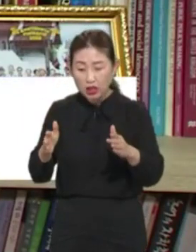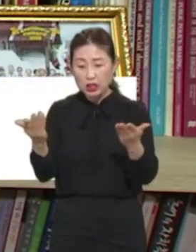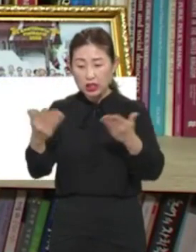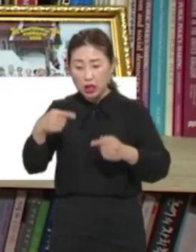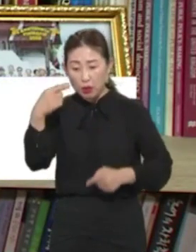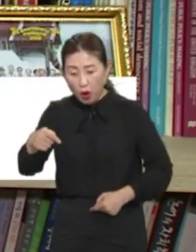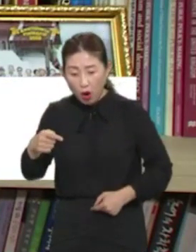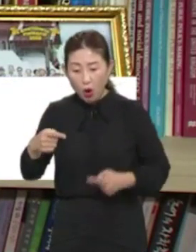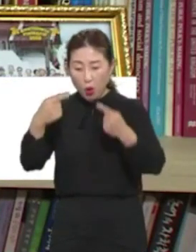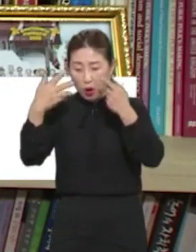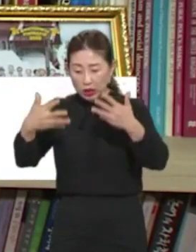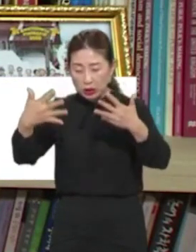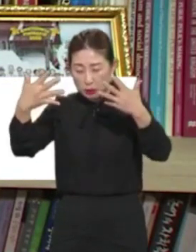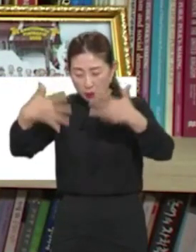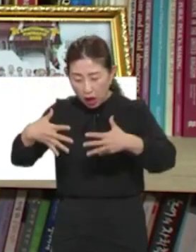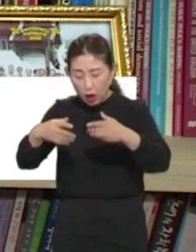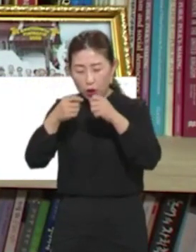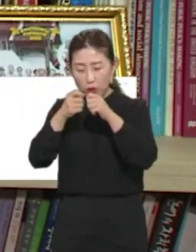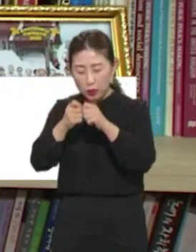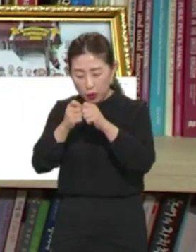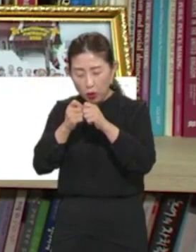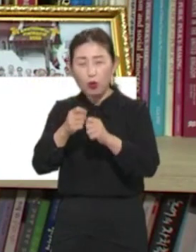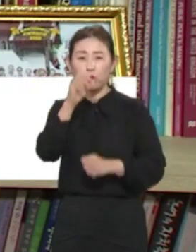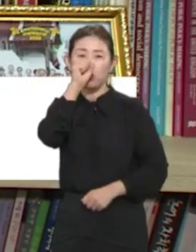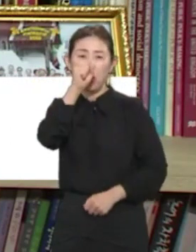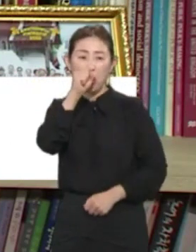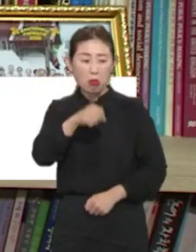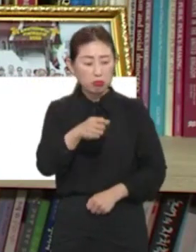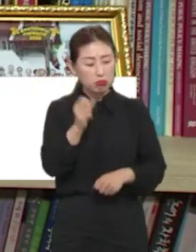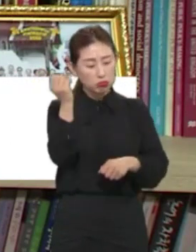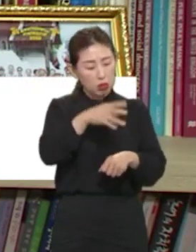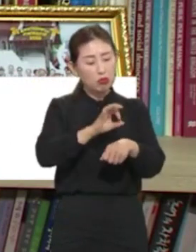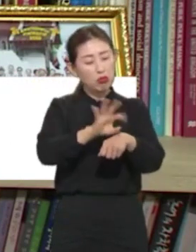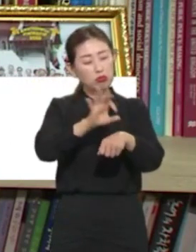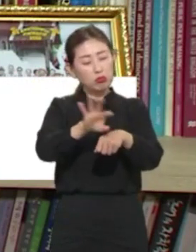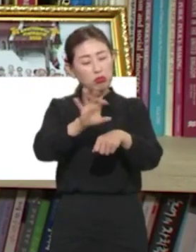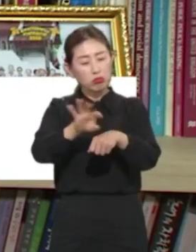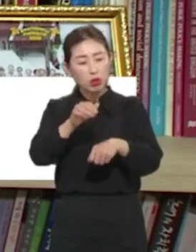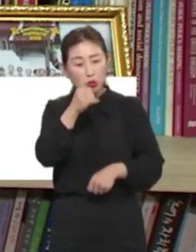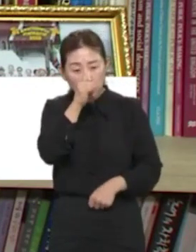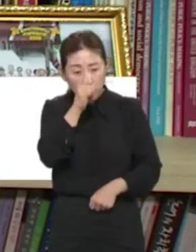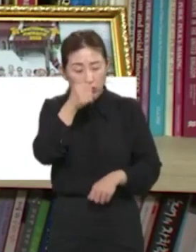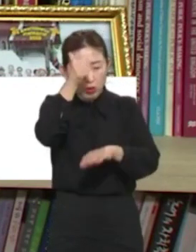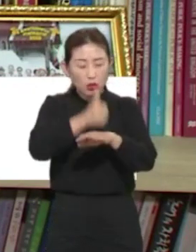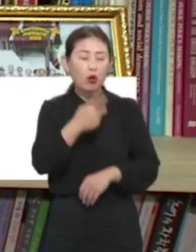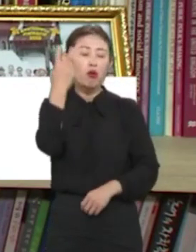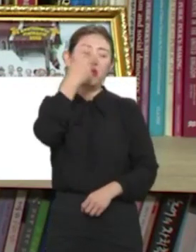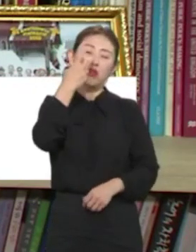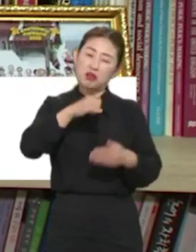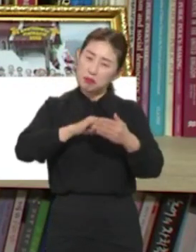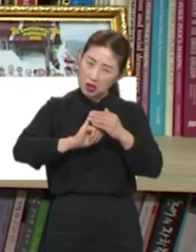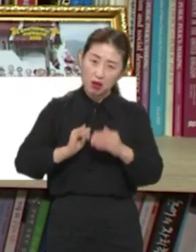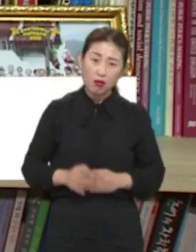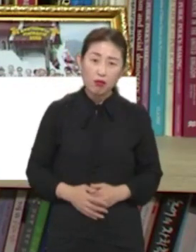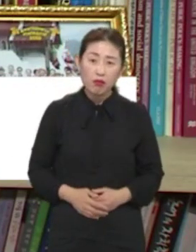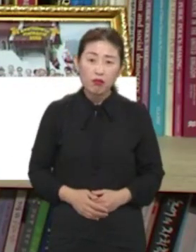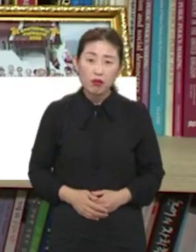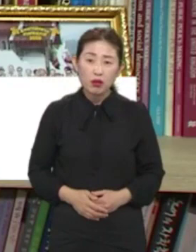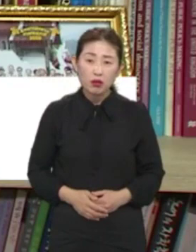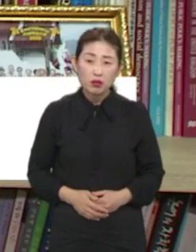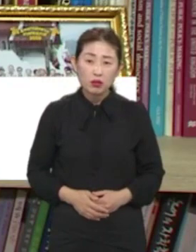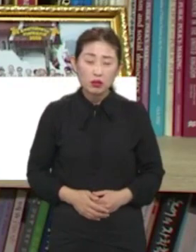좀 만들어져 있어야 되는데 이게 좀 이렇게 두리뭉실하게 돼 있다 보면 관리하는 데 상당히 어려움이 있습니다. 그래서 그런